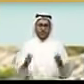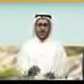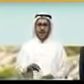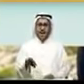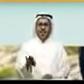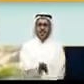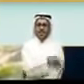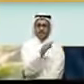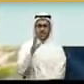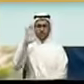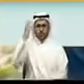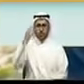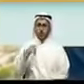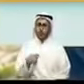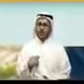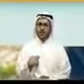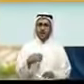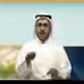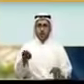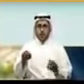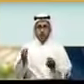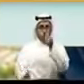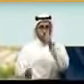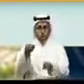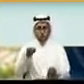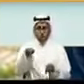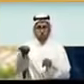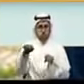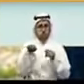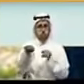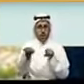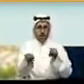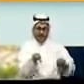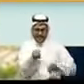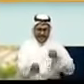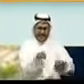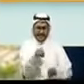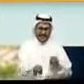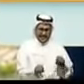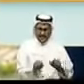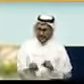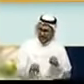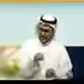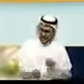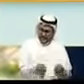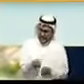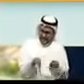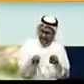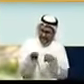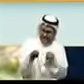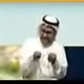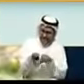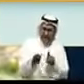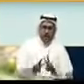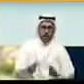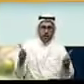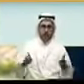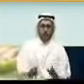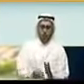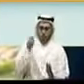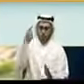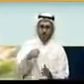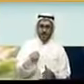هذا أمر جنوني، السير جنبا إلى جنب مع هذه السيارة جنون، لأنني لم أرى أو أسمع قط عن سباق كهذا، وبمجرد